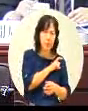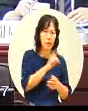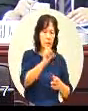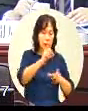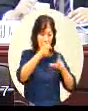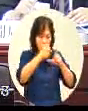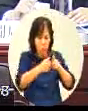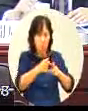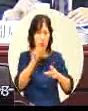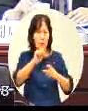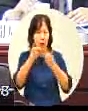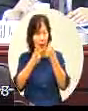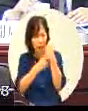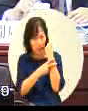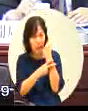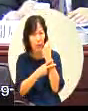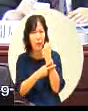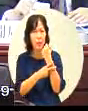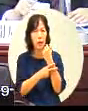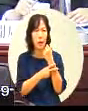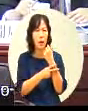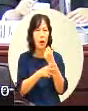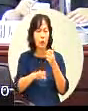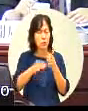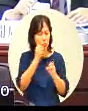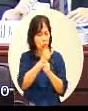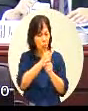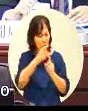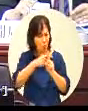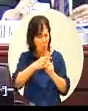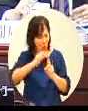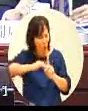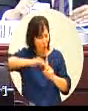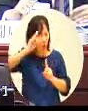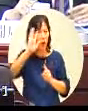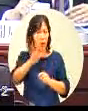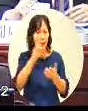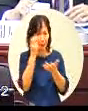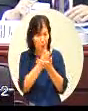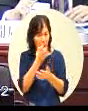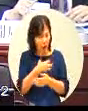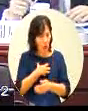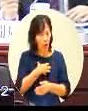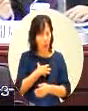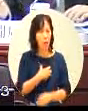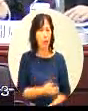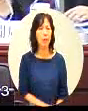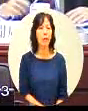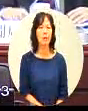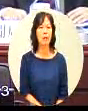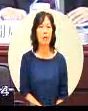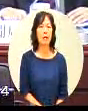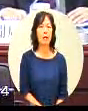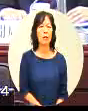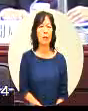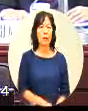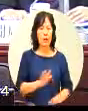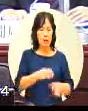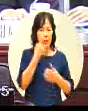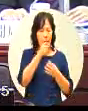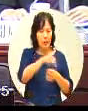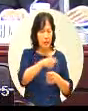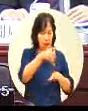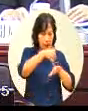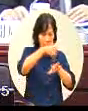区哪一里，是做到这个程度呢？啊，所以说我这样讲，登革热今天这个